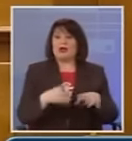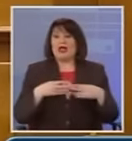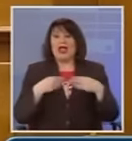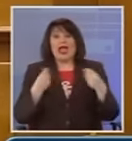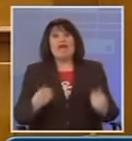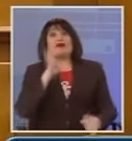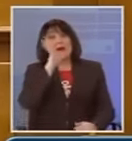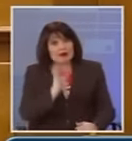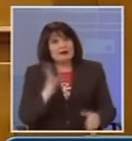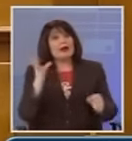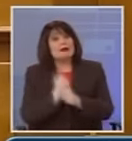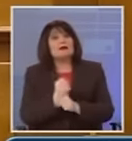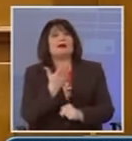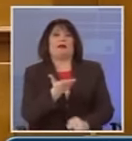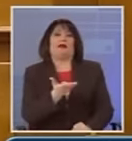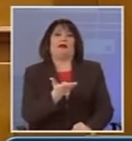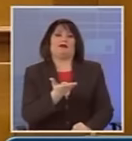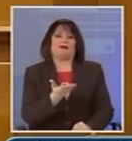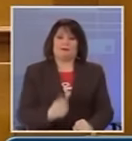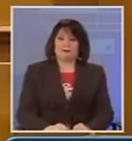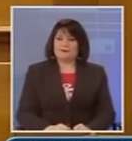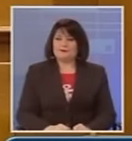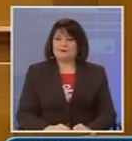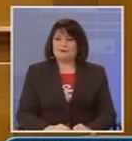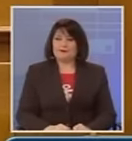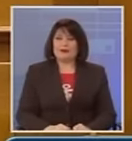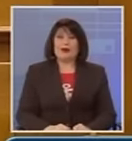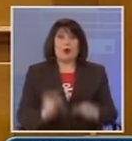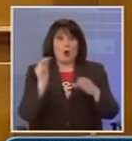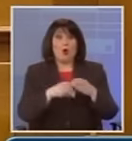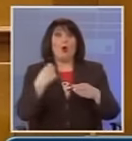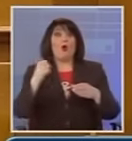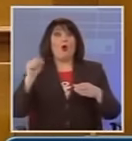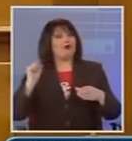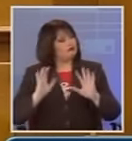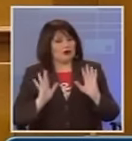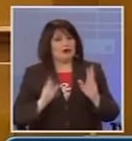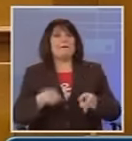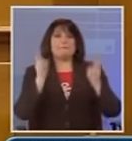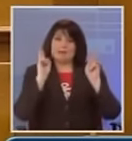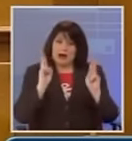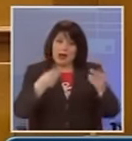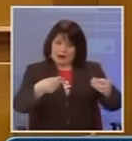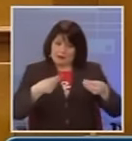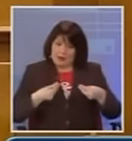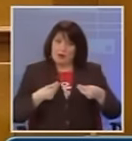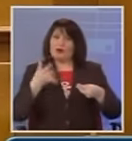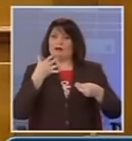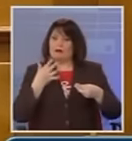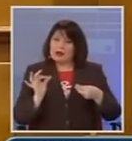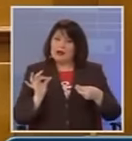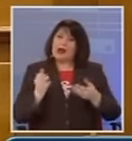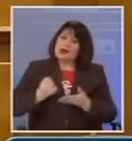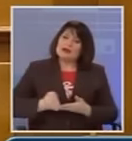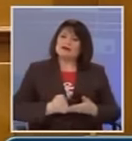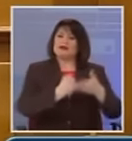ειλικρινά να πετύχετε. Δεν θα καταψηφίζουμε τα πάντα. Μακάρι να μας δώσετε την ευκαιρία να